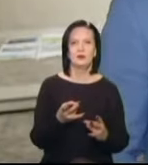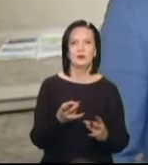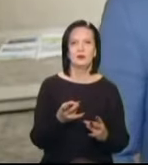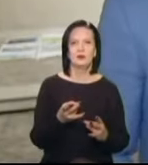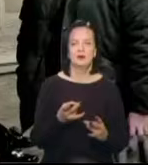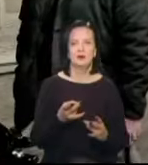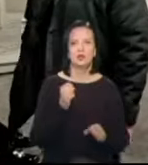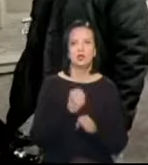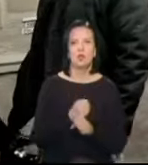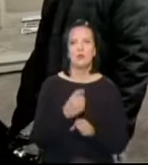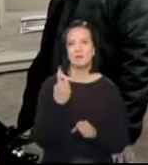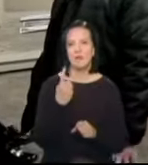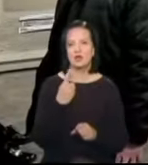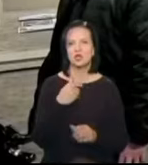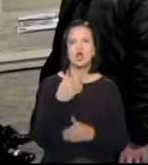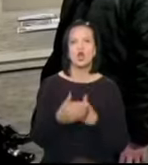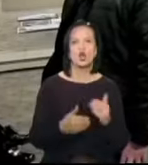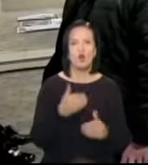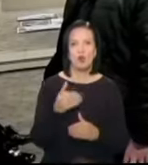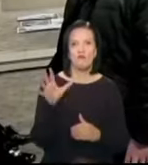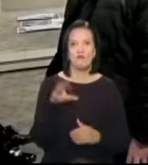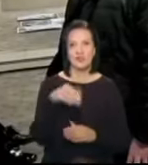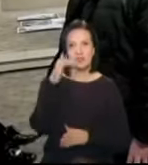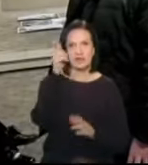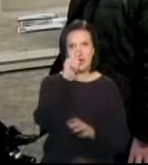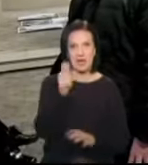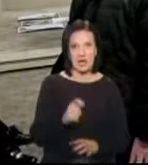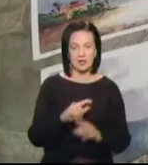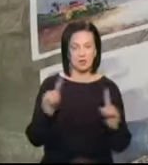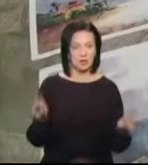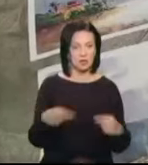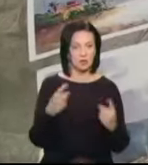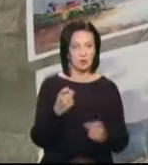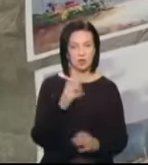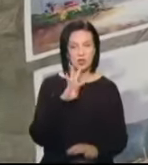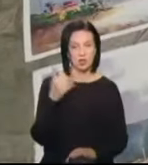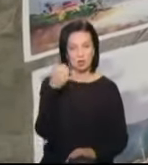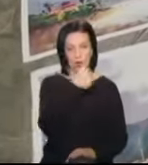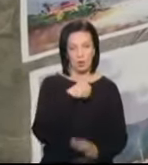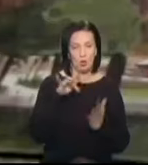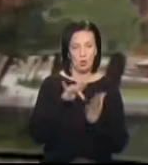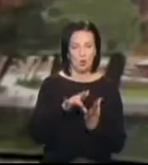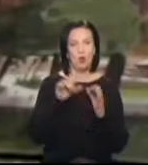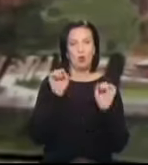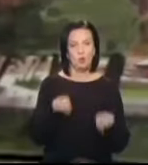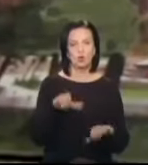зробити перший крок. Усі картини героя, створені за 4 роки подорожей, можна буде